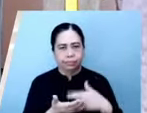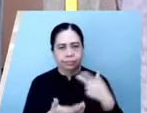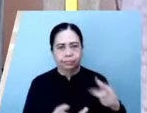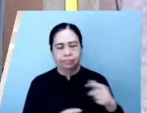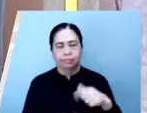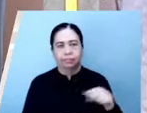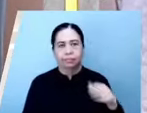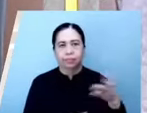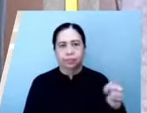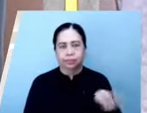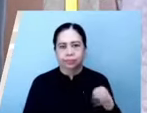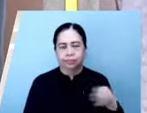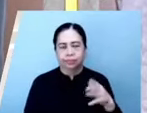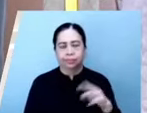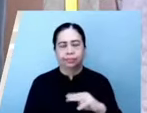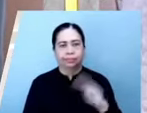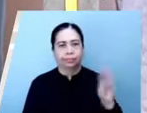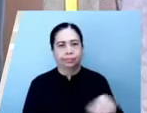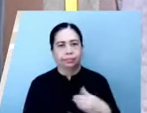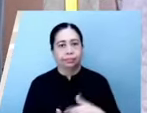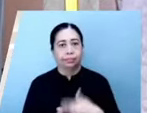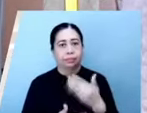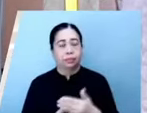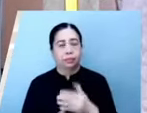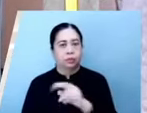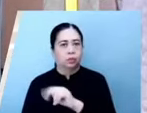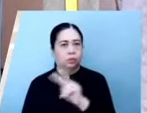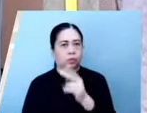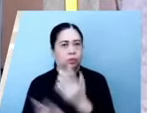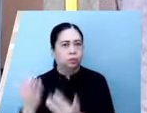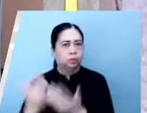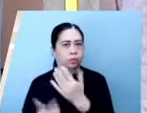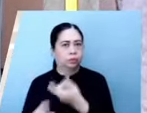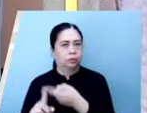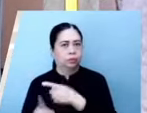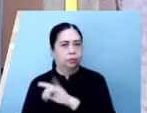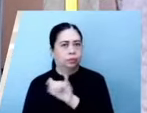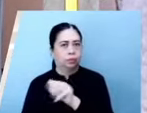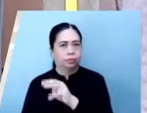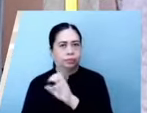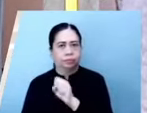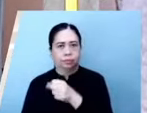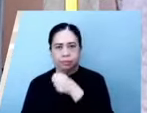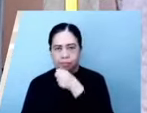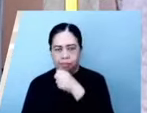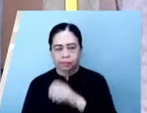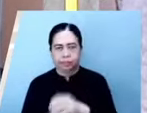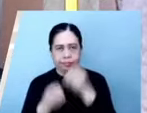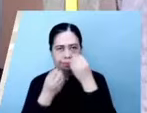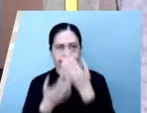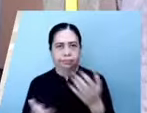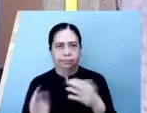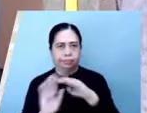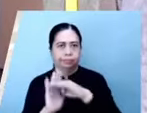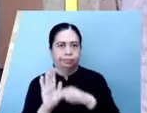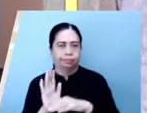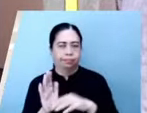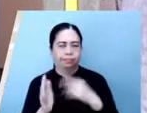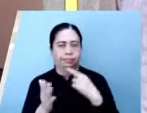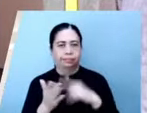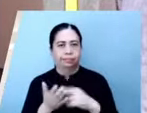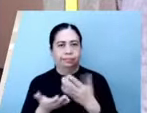At sunog sa Novaliches, Quezon City mula naman kay James Agustin. Ilatag na natin ang mga unang balita ngayong